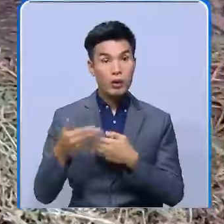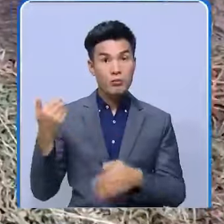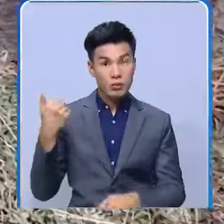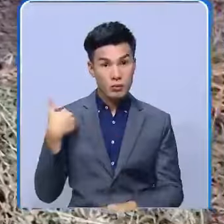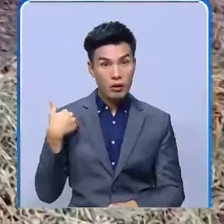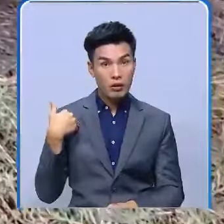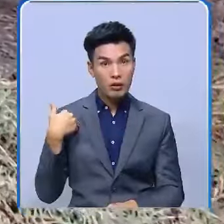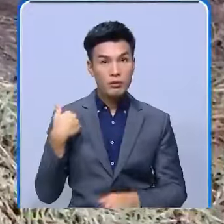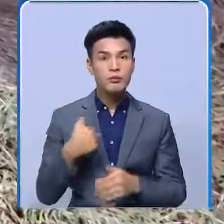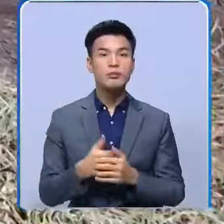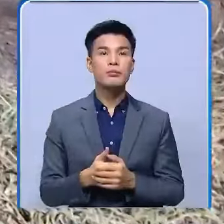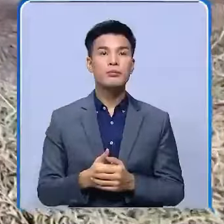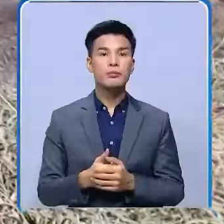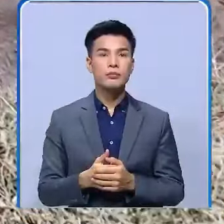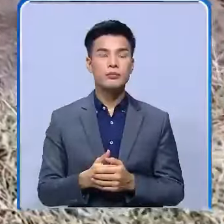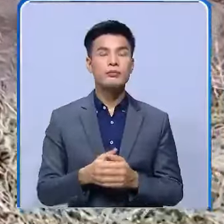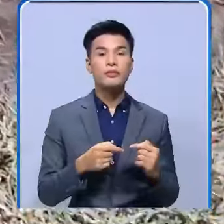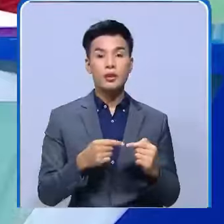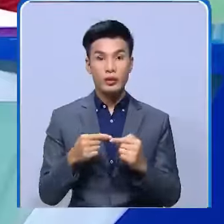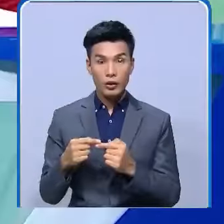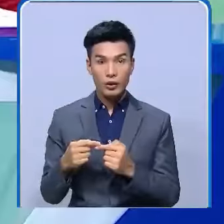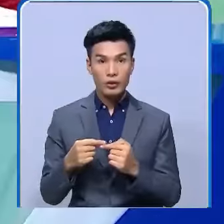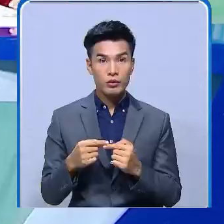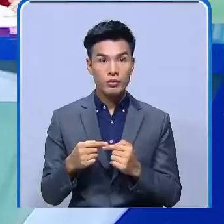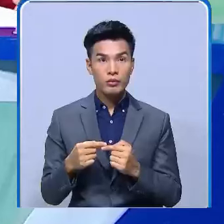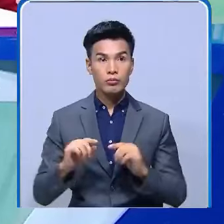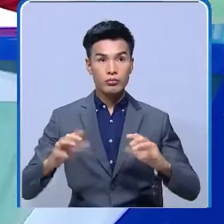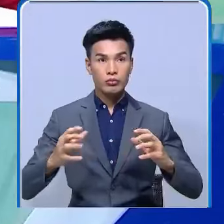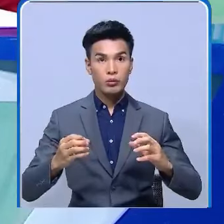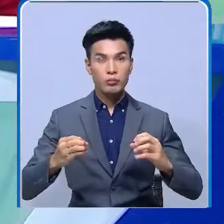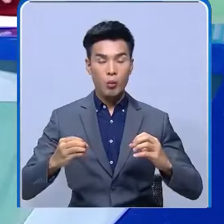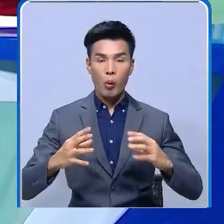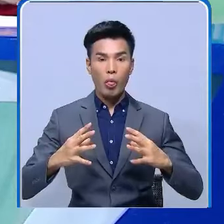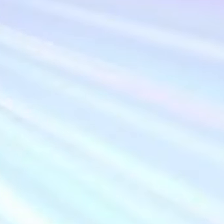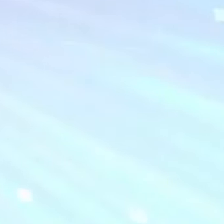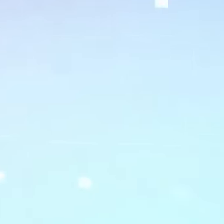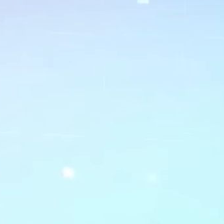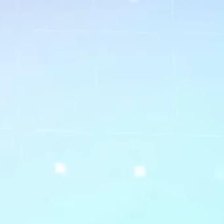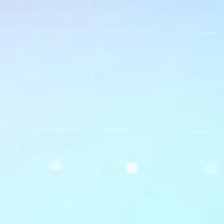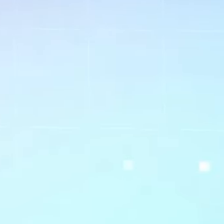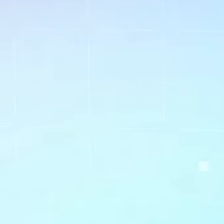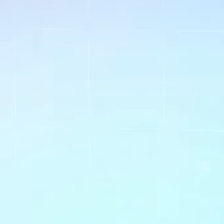ไรหรือเปล่านะคะ ค่ะ ยางแตกนะก็ติดลมเลยนะ